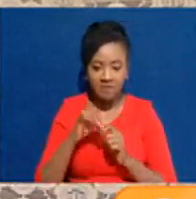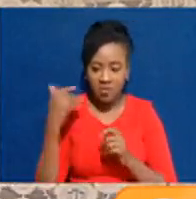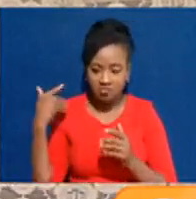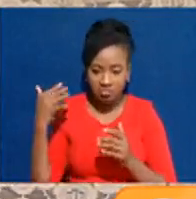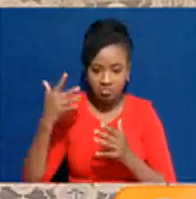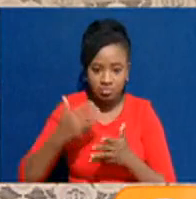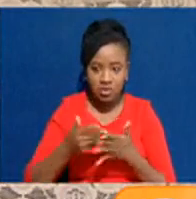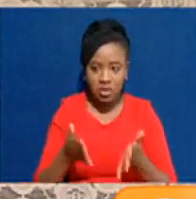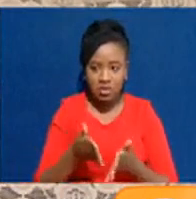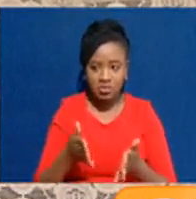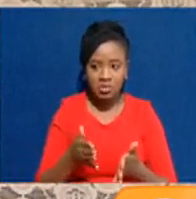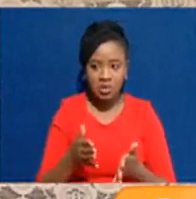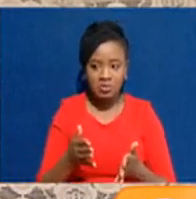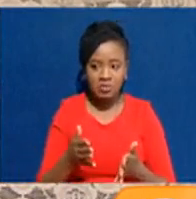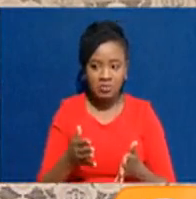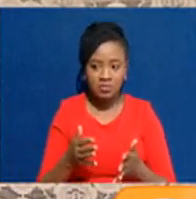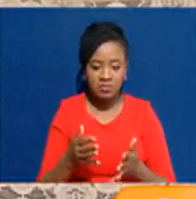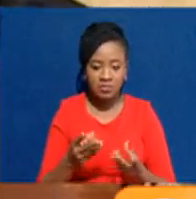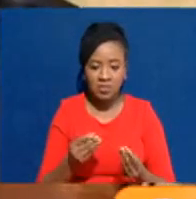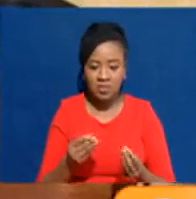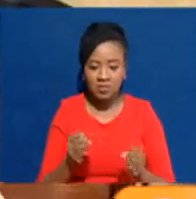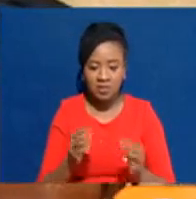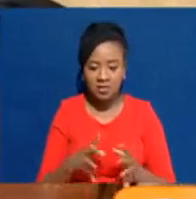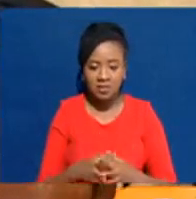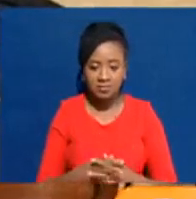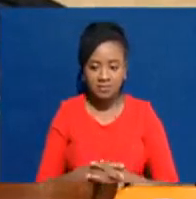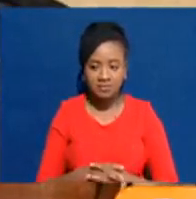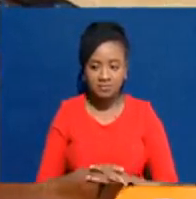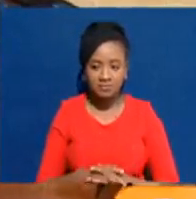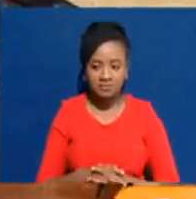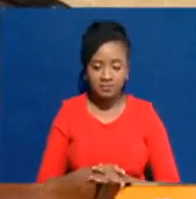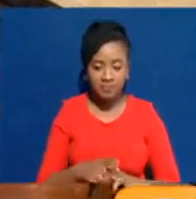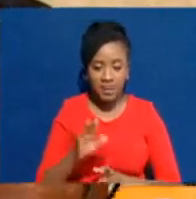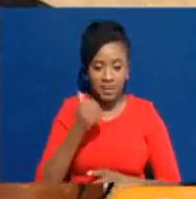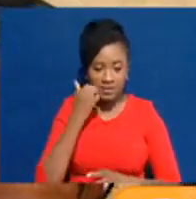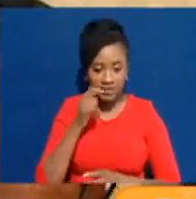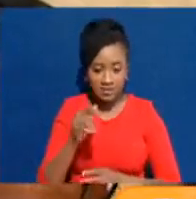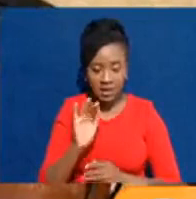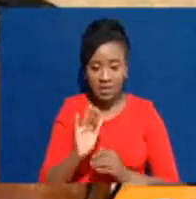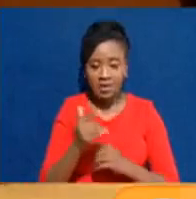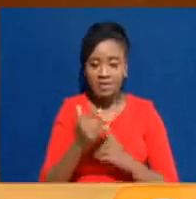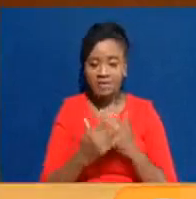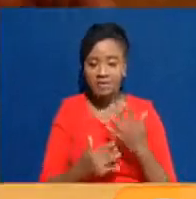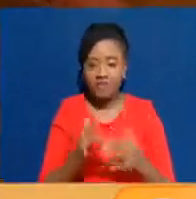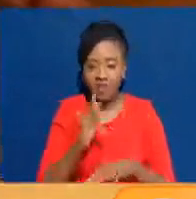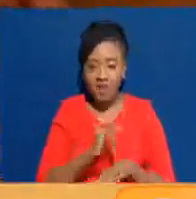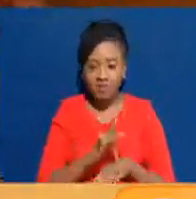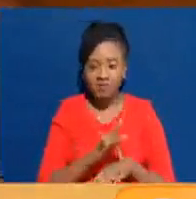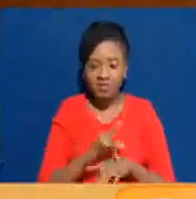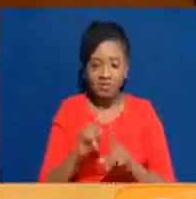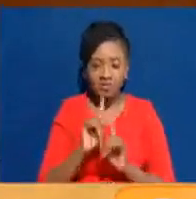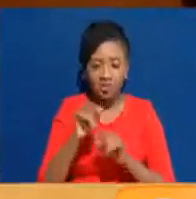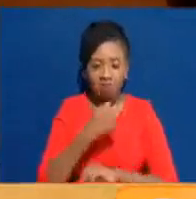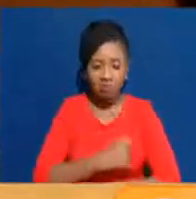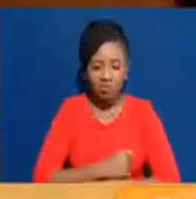hii imekuwa jakwa rahisi sana. Ugonjwa huu wa damu umeathiri maisha yake pakubwa, shuleni akitengwa